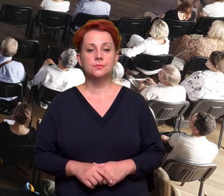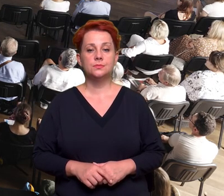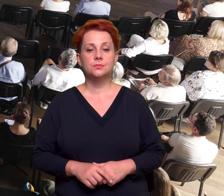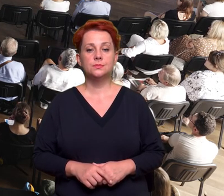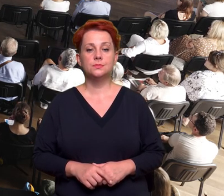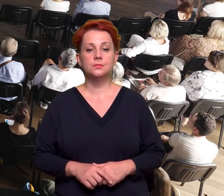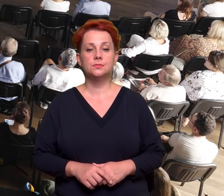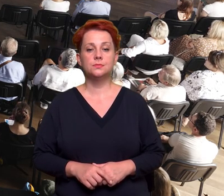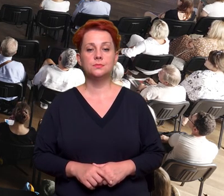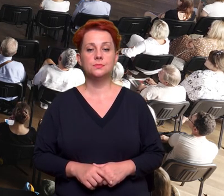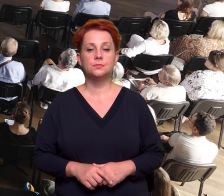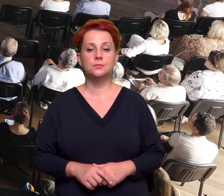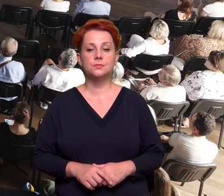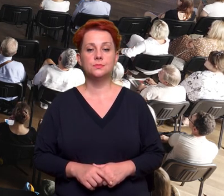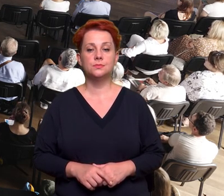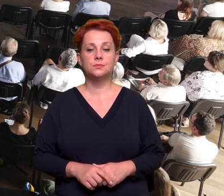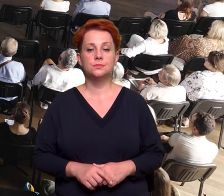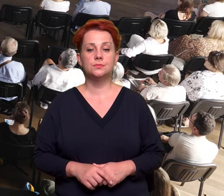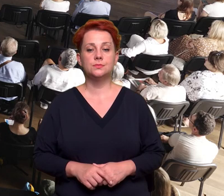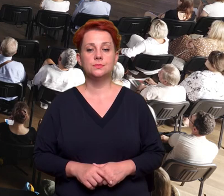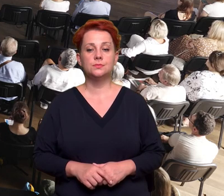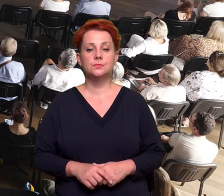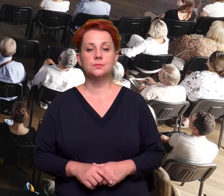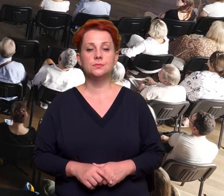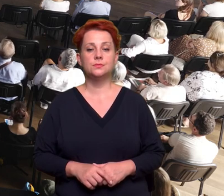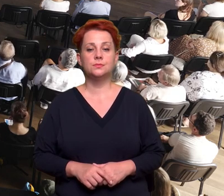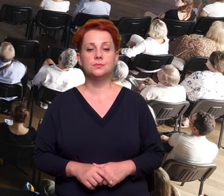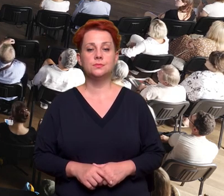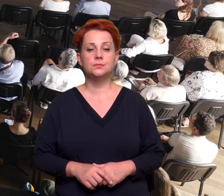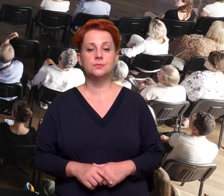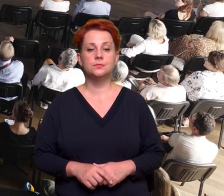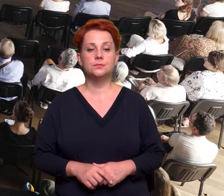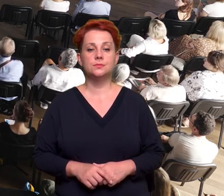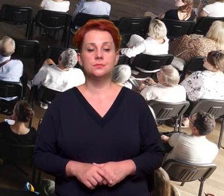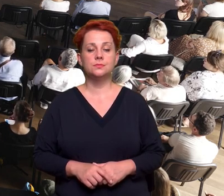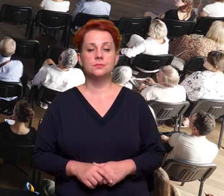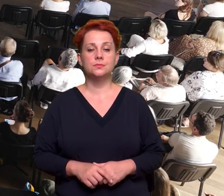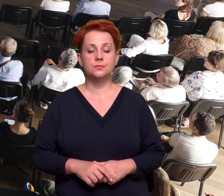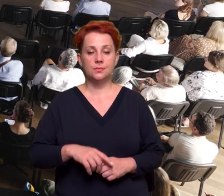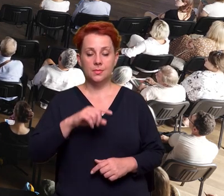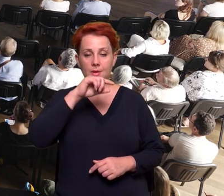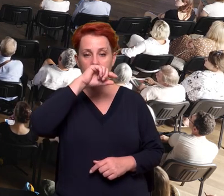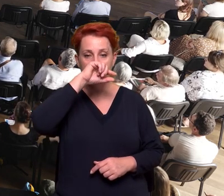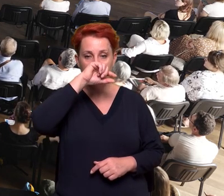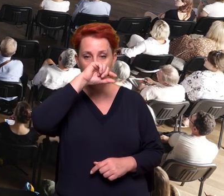z tym słownictwem? Czy ono dalej jest używane? Czy w którymś momencie po prostu zakazano?